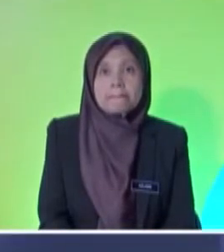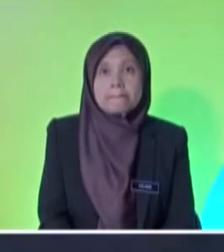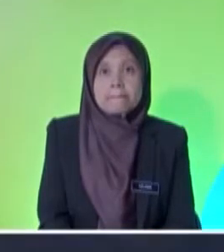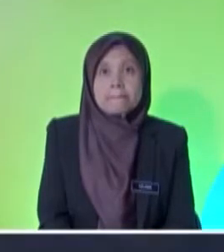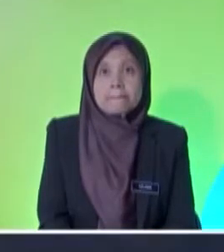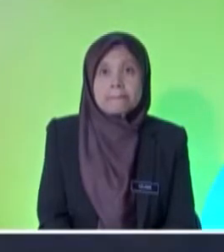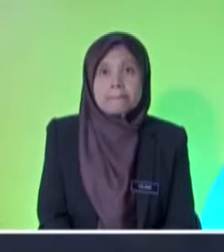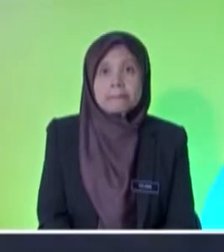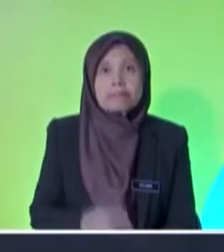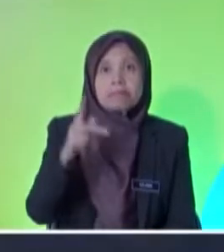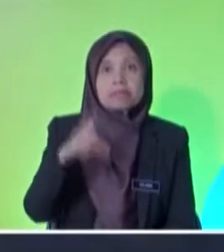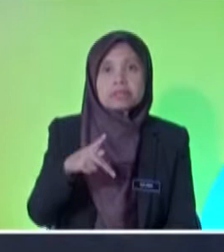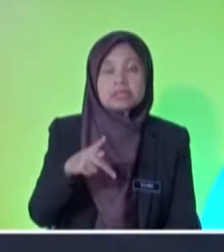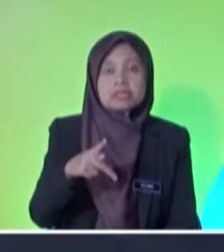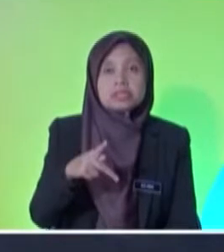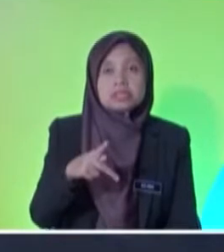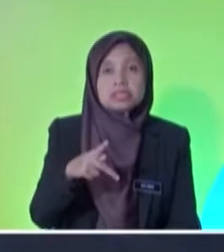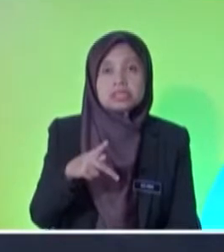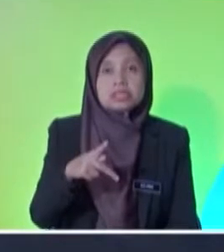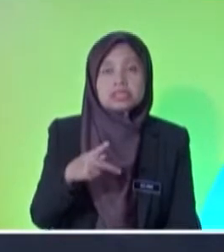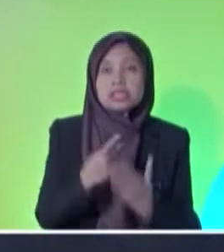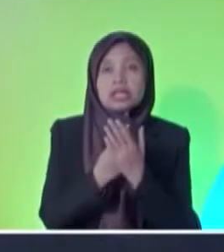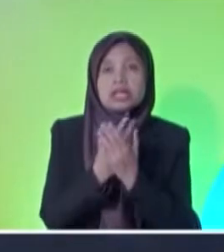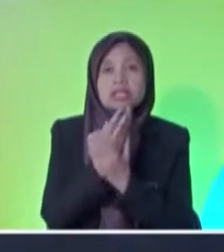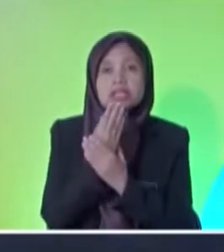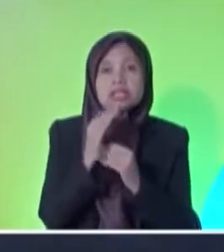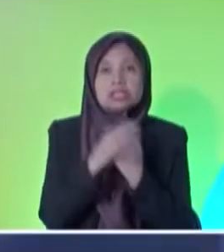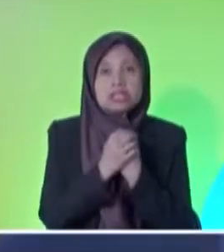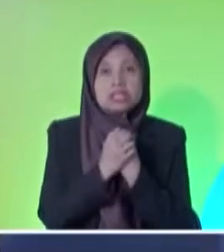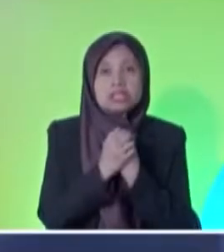bekerja pastikan Aki ya tanya nih